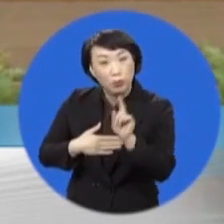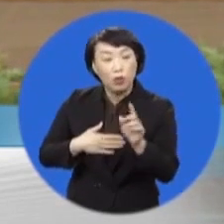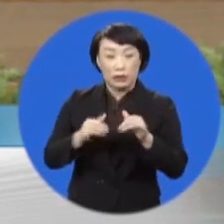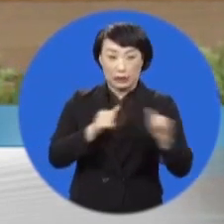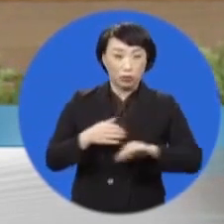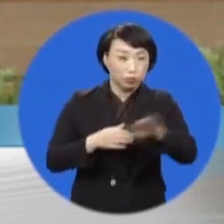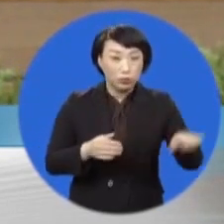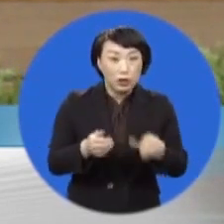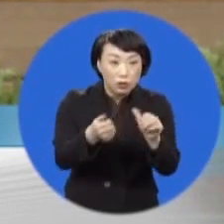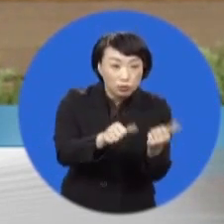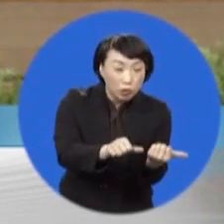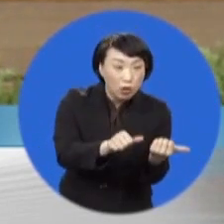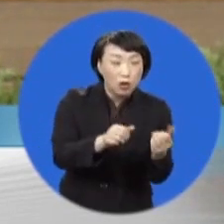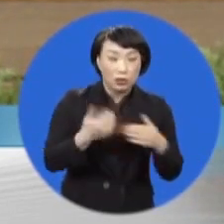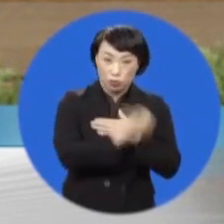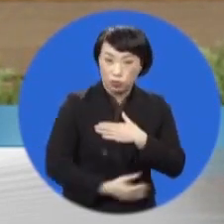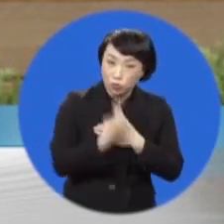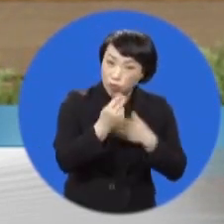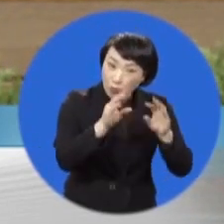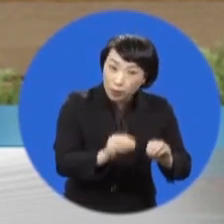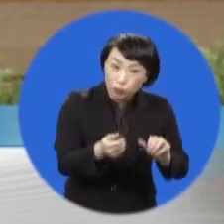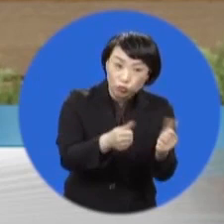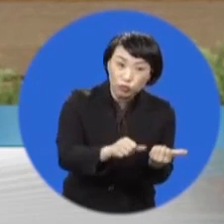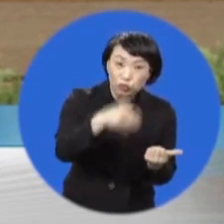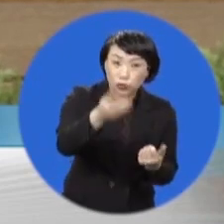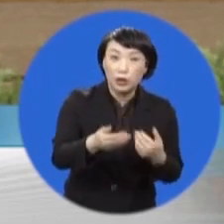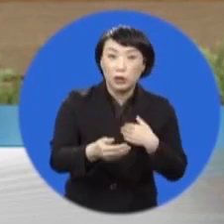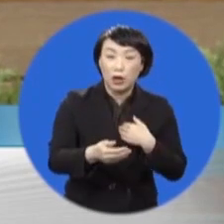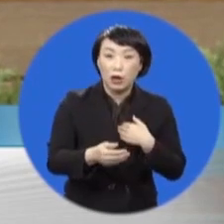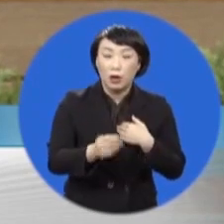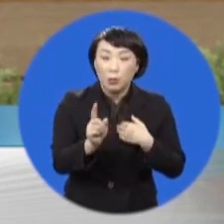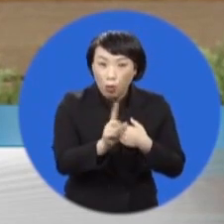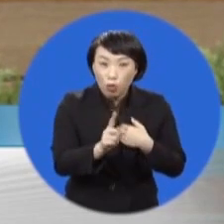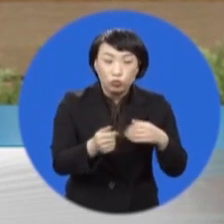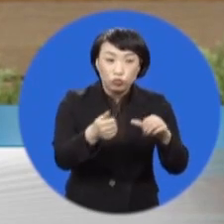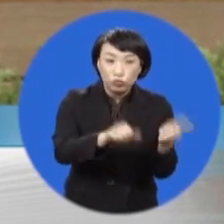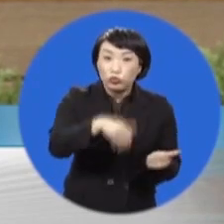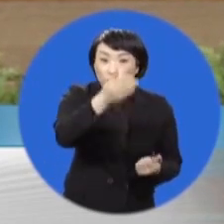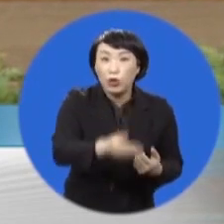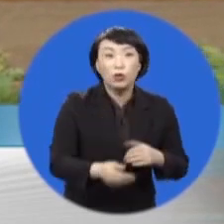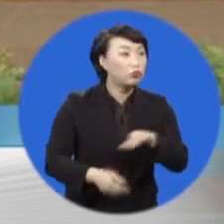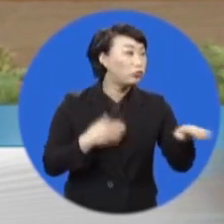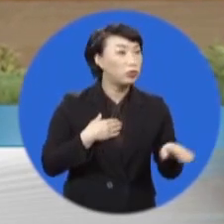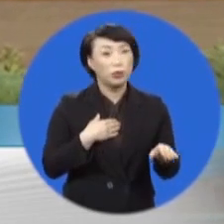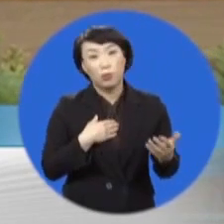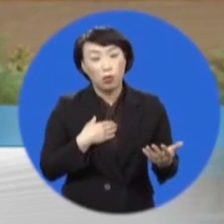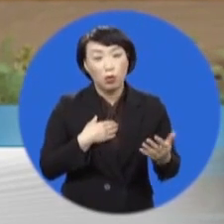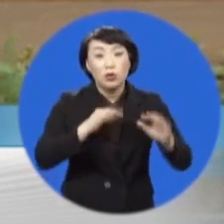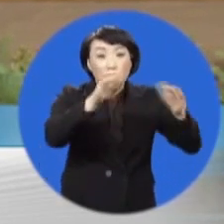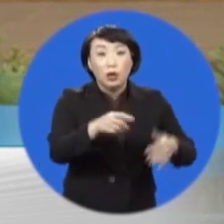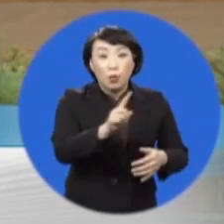인강이 죽어도 어 육신 끝난 다음에 종료 죽음 다음에 어떤